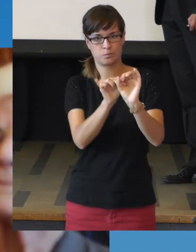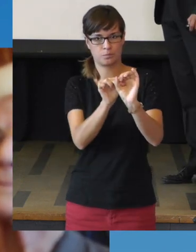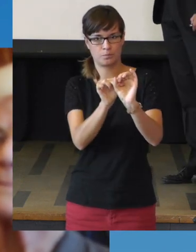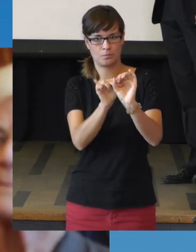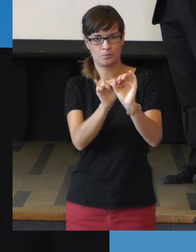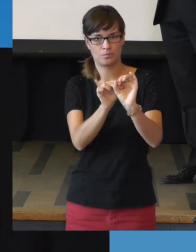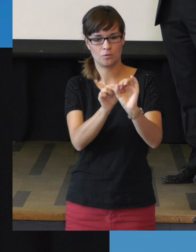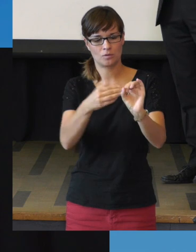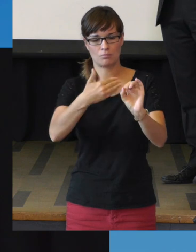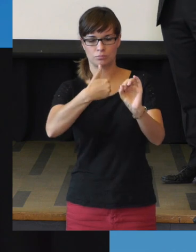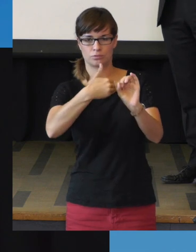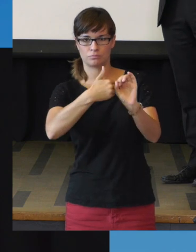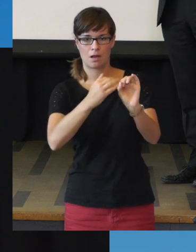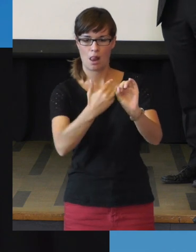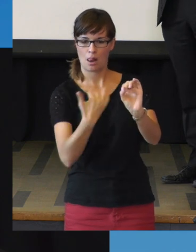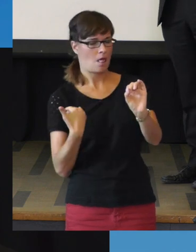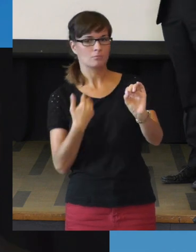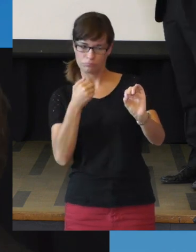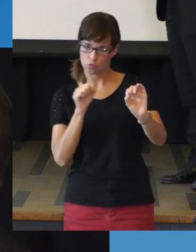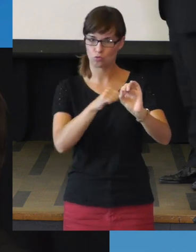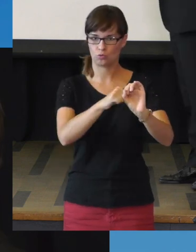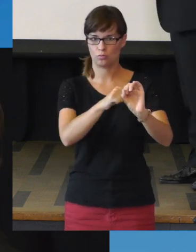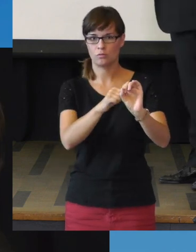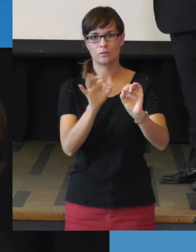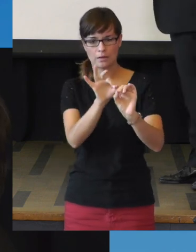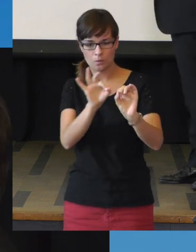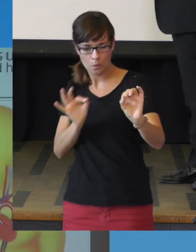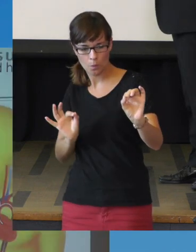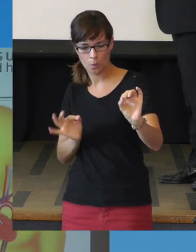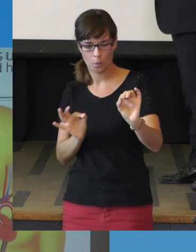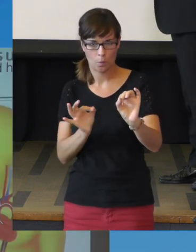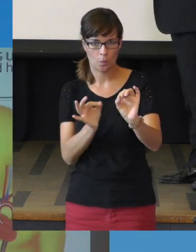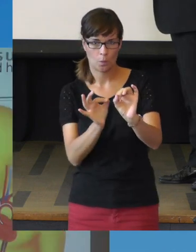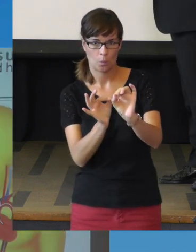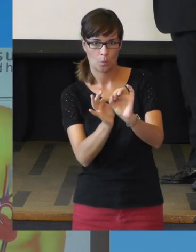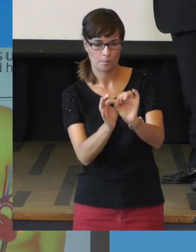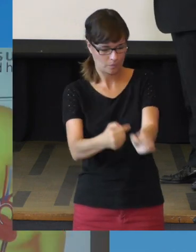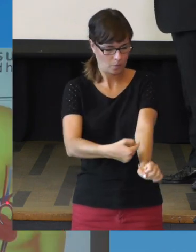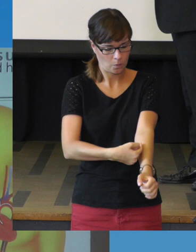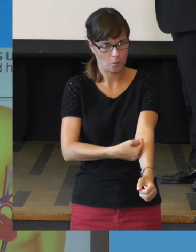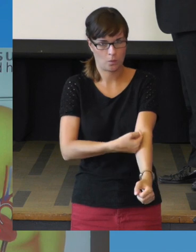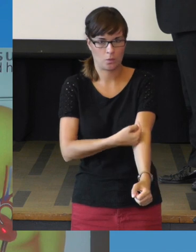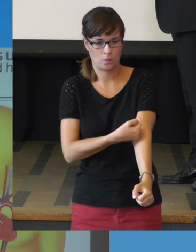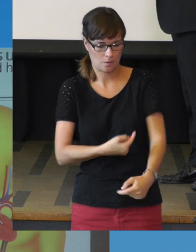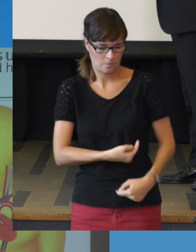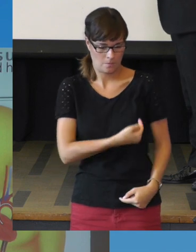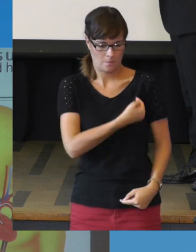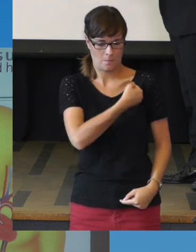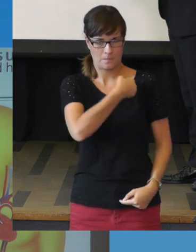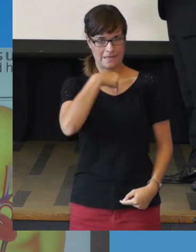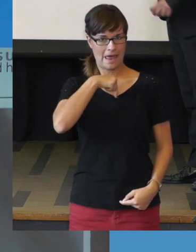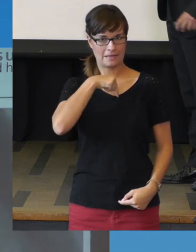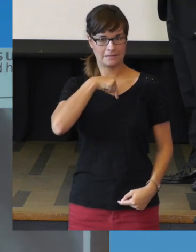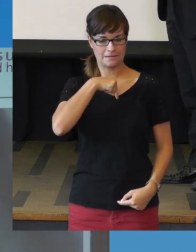wir darüber die Katheter wechseln können, ohne dass es blutet, und führen dann über die Schlagader den Katheter vor bis zum